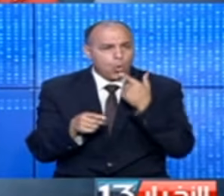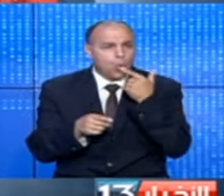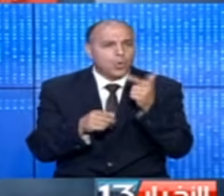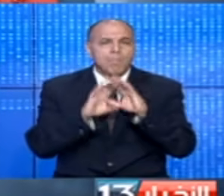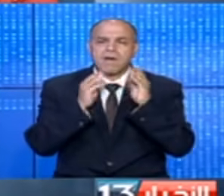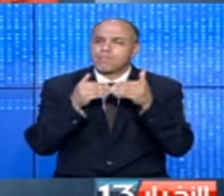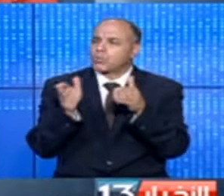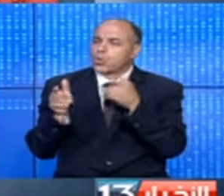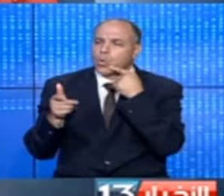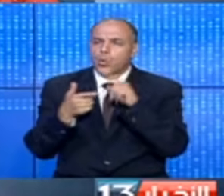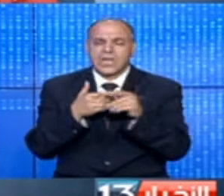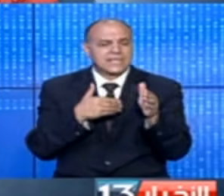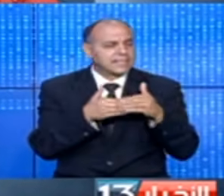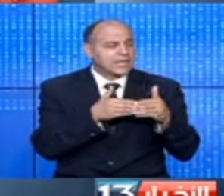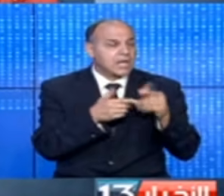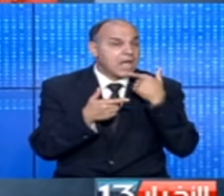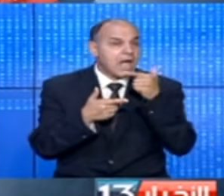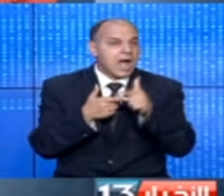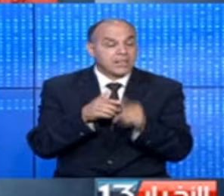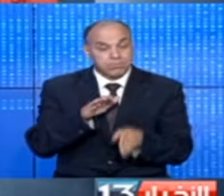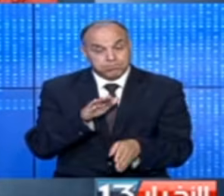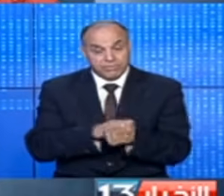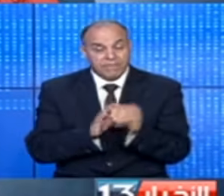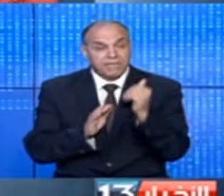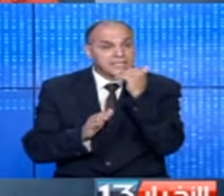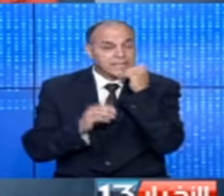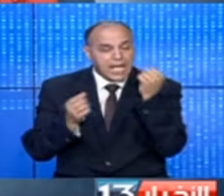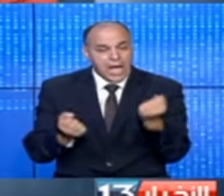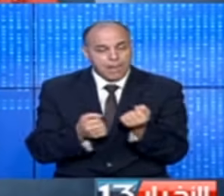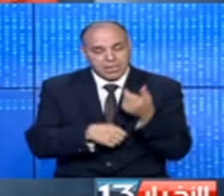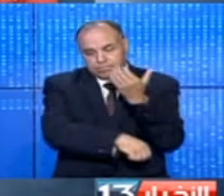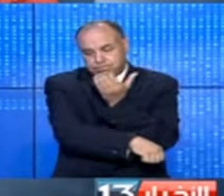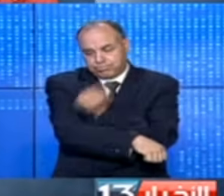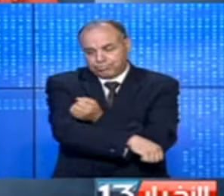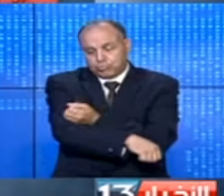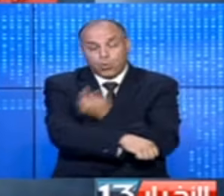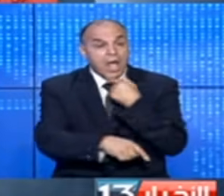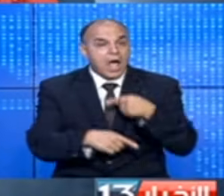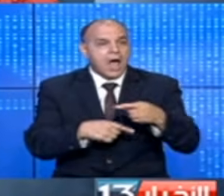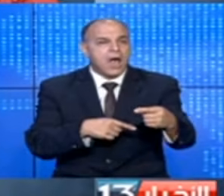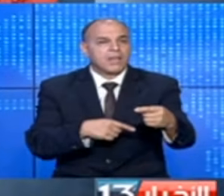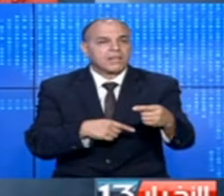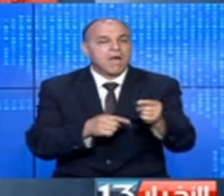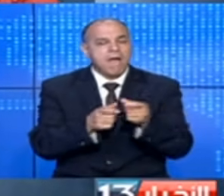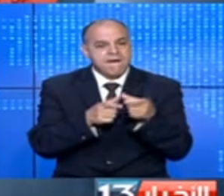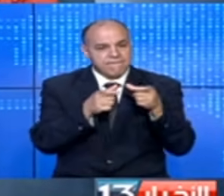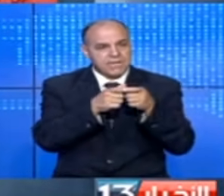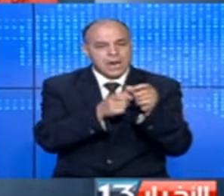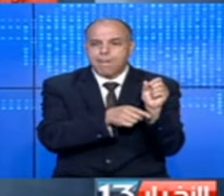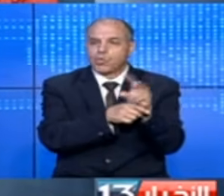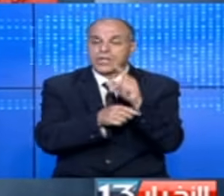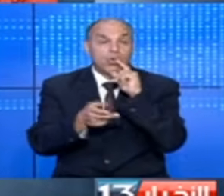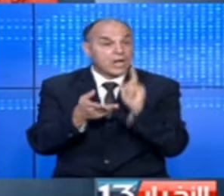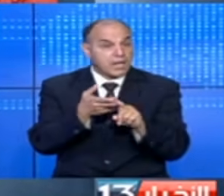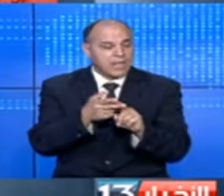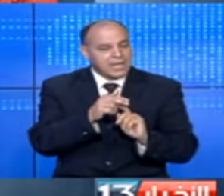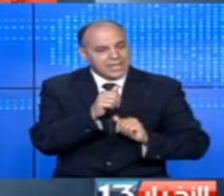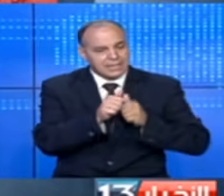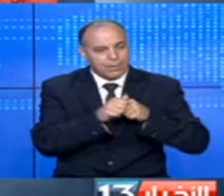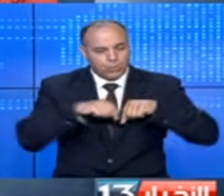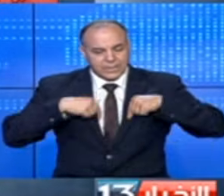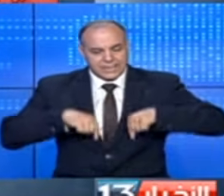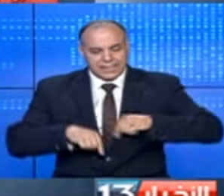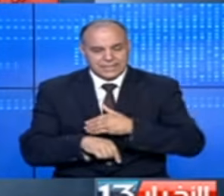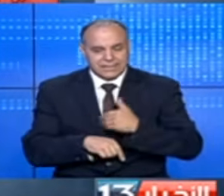الفضاءات المفتوحة أو المغلقة. الانطلاق الفوري في حملات تلقيح ميدانية عن طريق فرق متنقلة تابعة